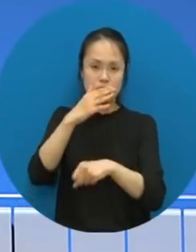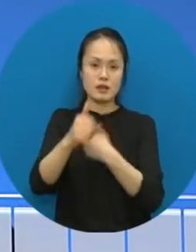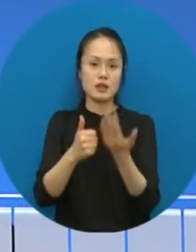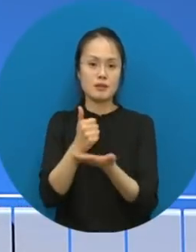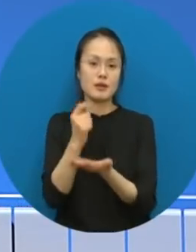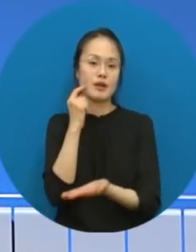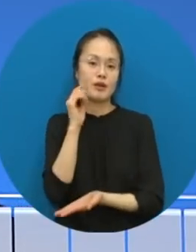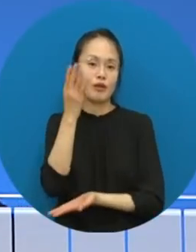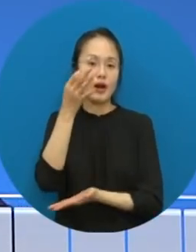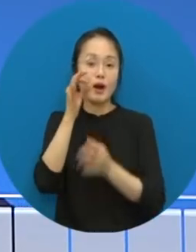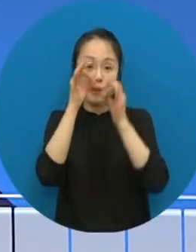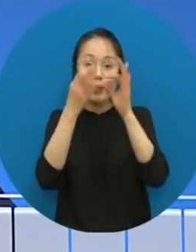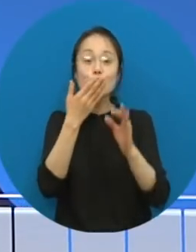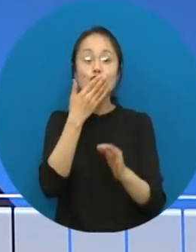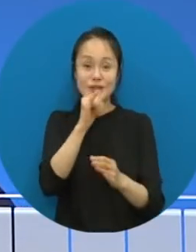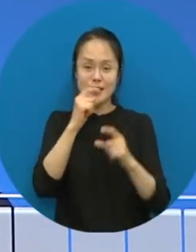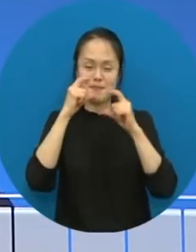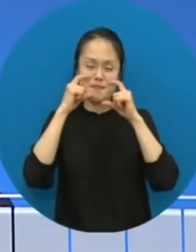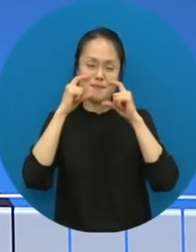선포합니다